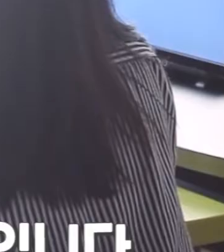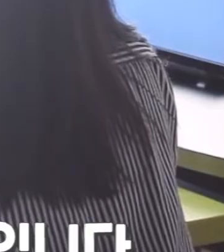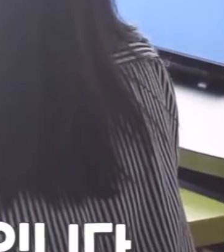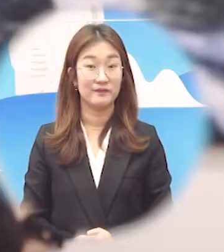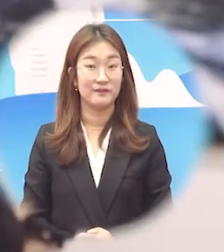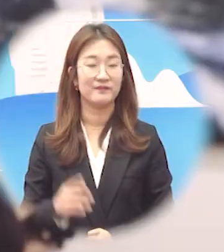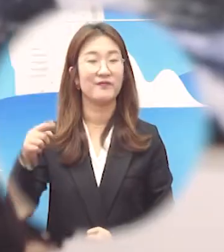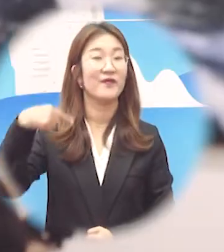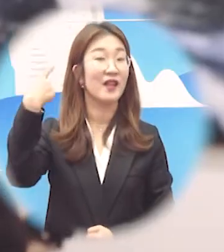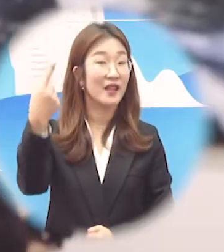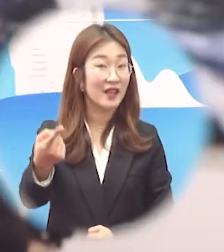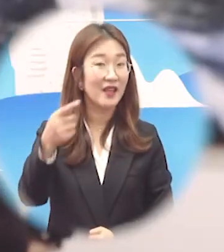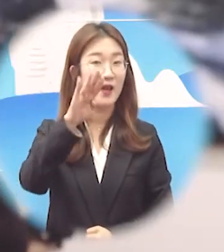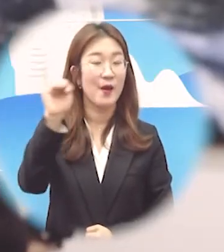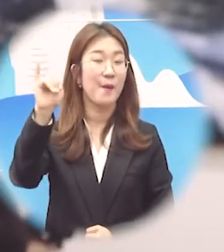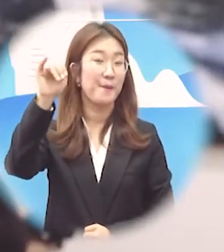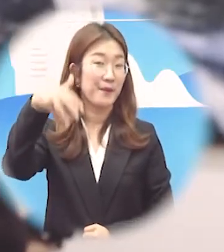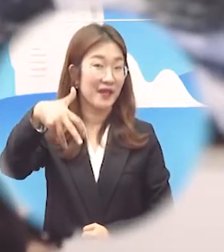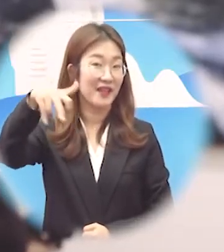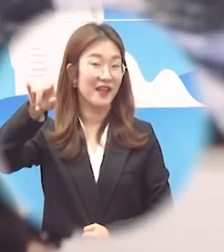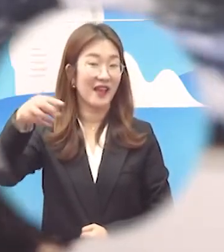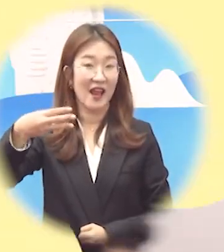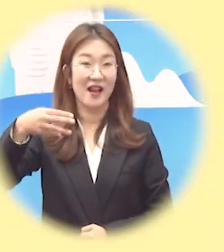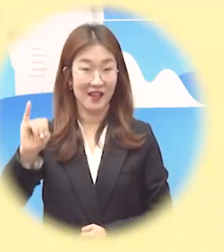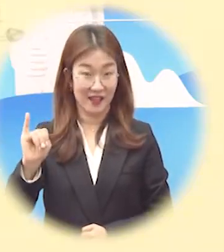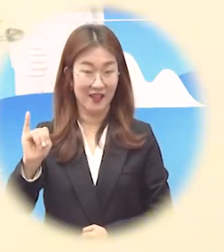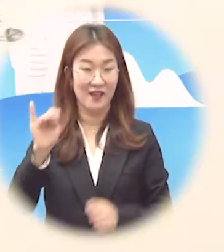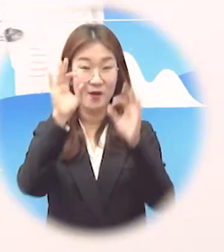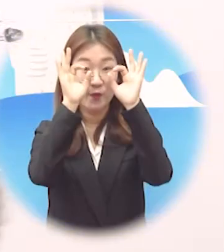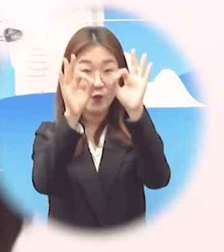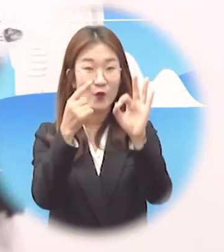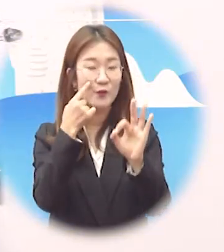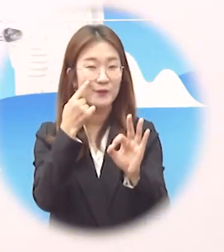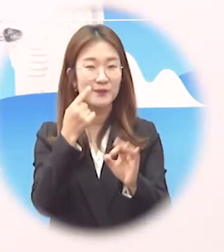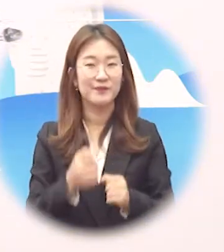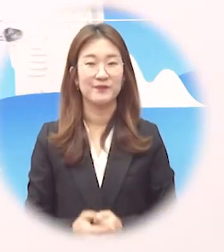하세요 4 가우디 켈리 한번 보실까요